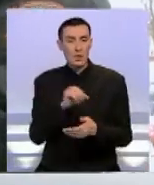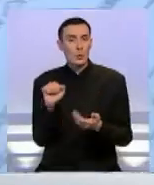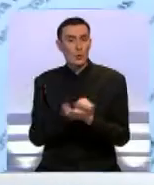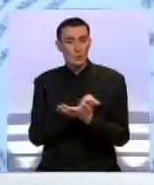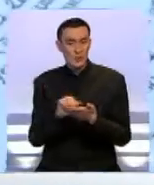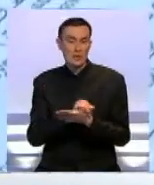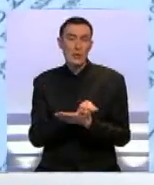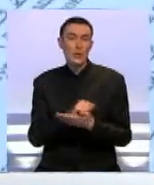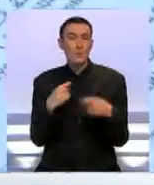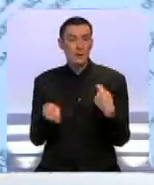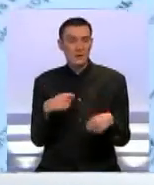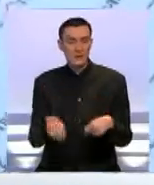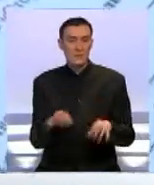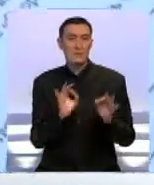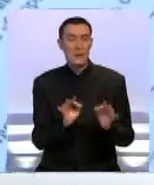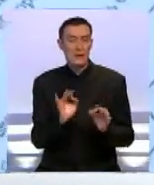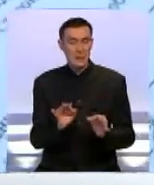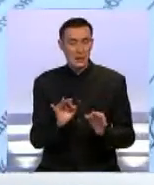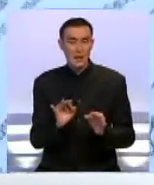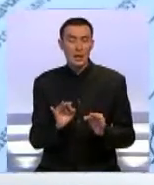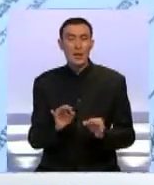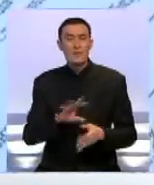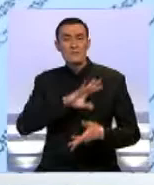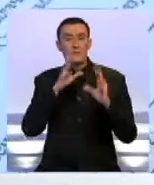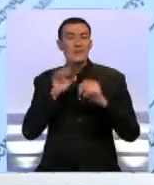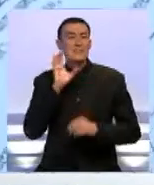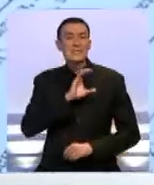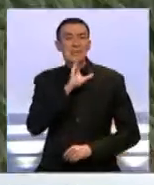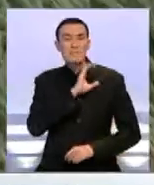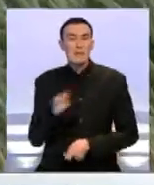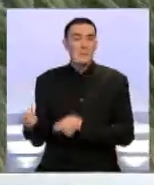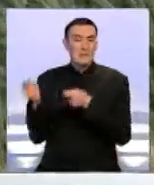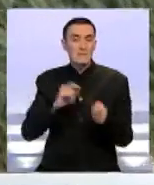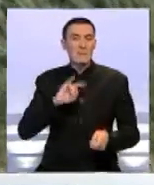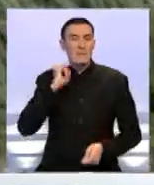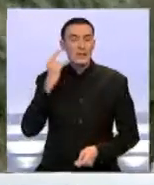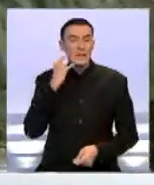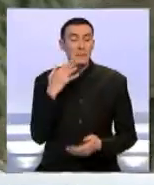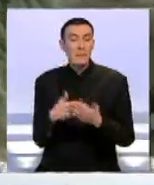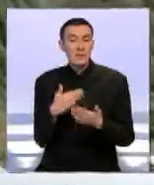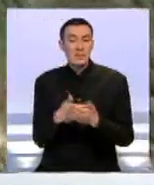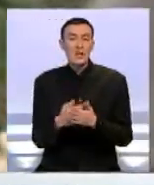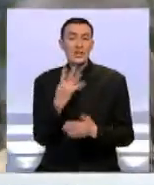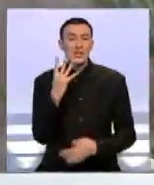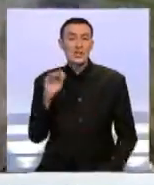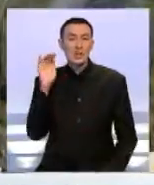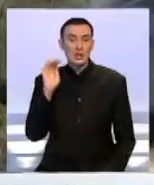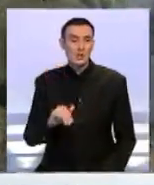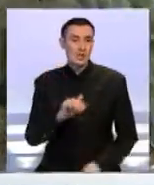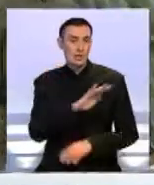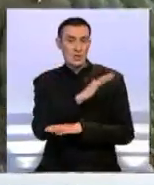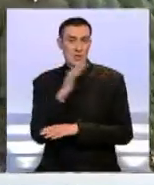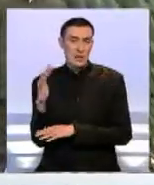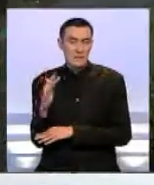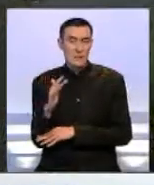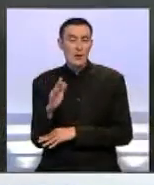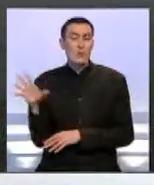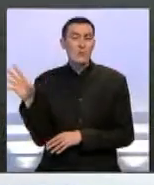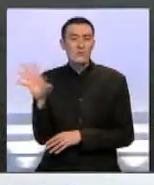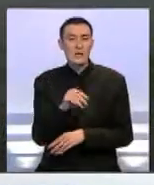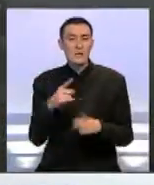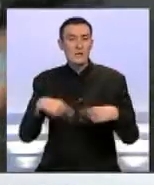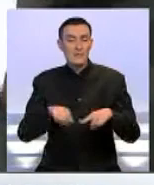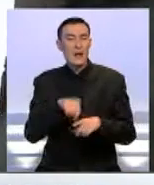у продавца в порядке. Всего из Сибири на праздники в Павлодар завезли почти 4 тысячи деревьев. У всех